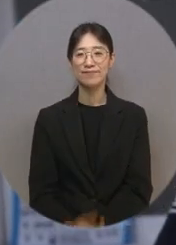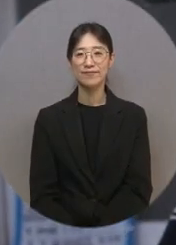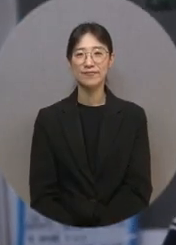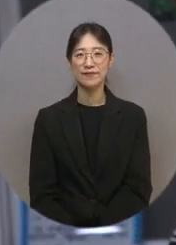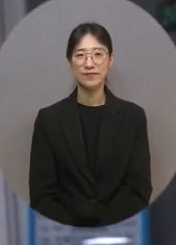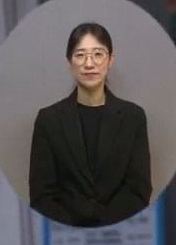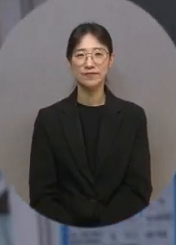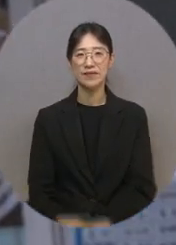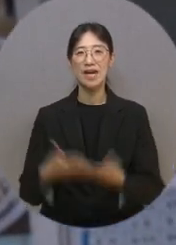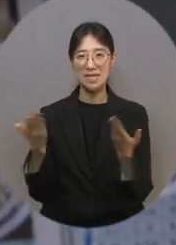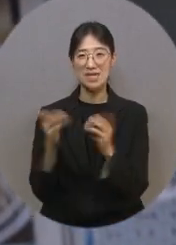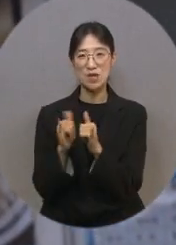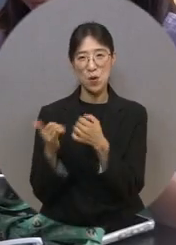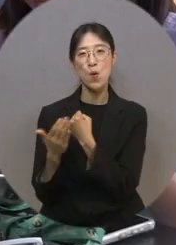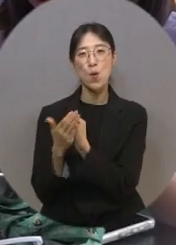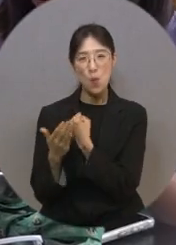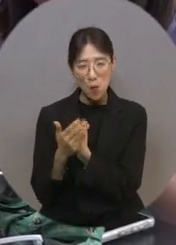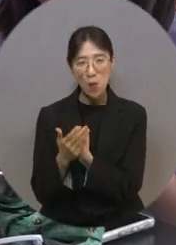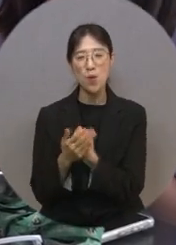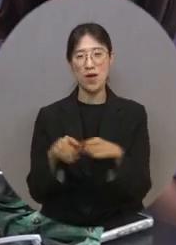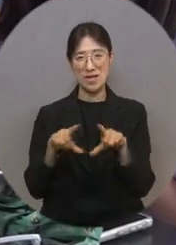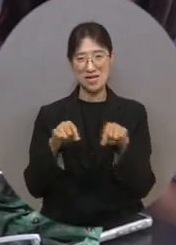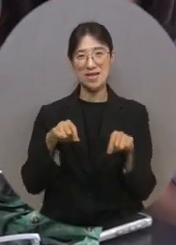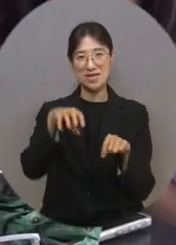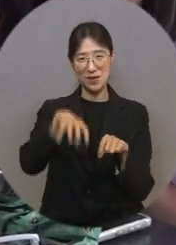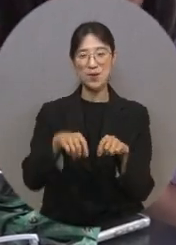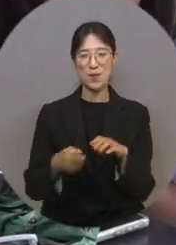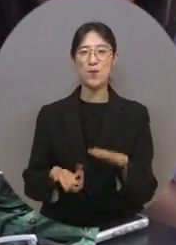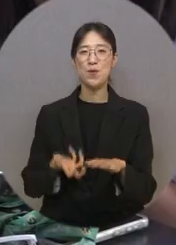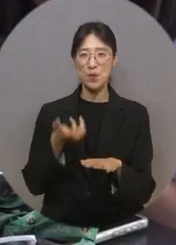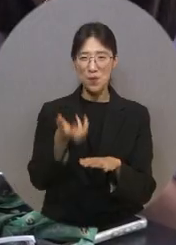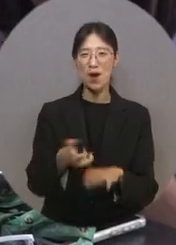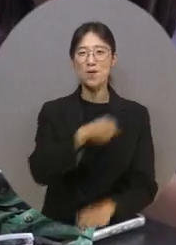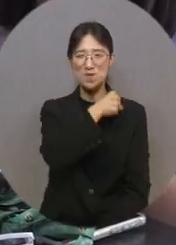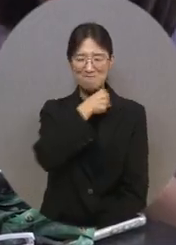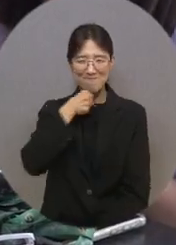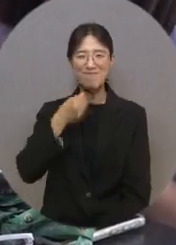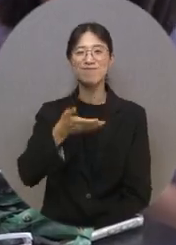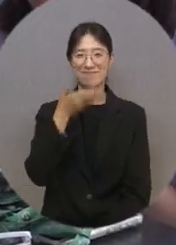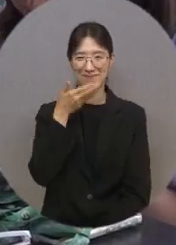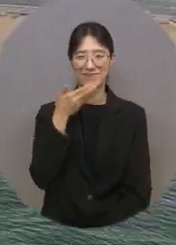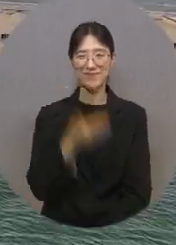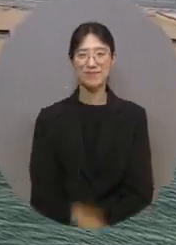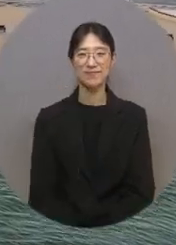없어요. 직원의 도움으로 식당에 들어서 맛있는 한 끼를 든든히 먹습니다.